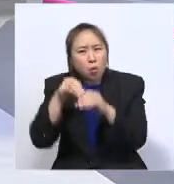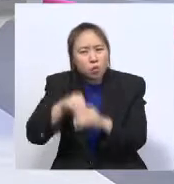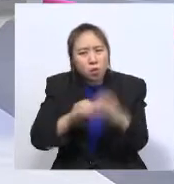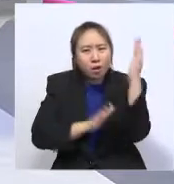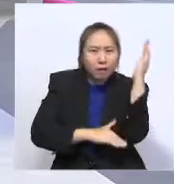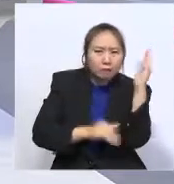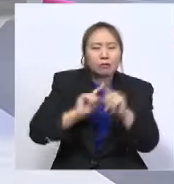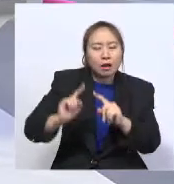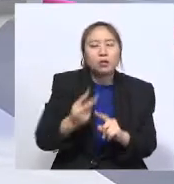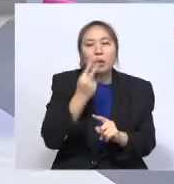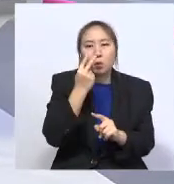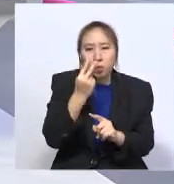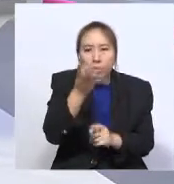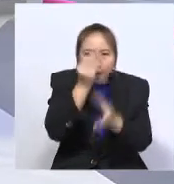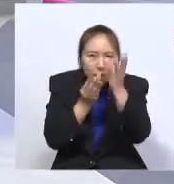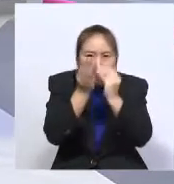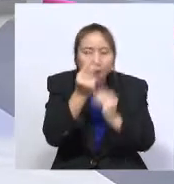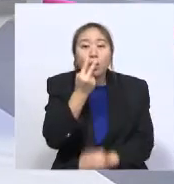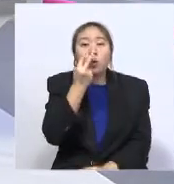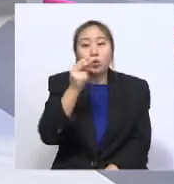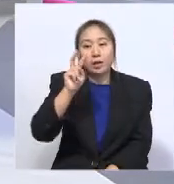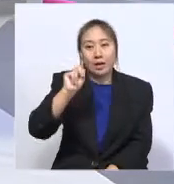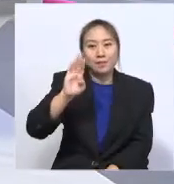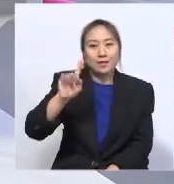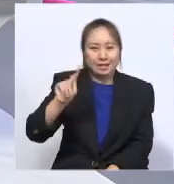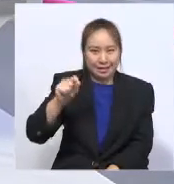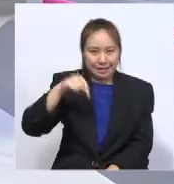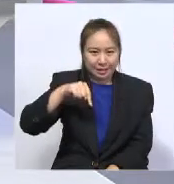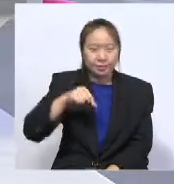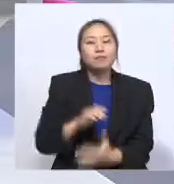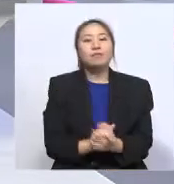ผู้นำศาสนาต่างๆก็คือจะติดตามได้ทาง NBT ที่นี่ด้วยนะคะ